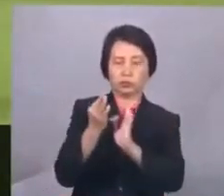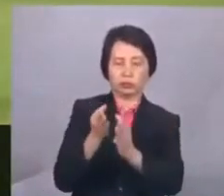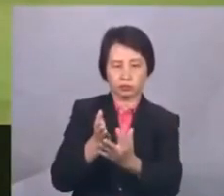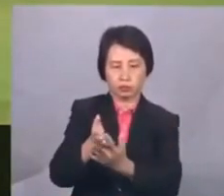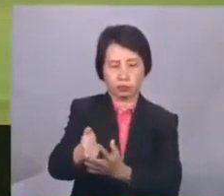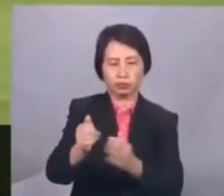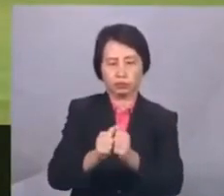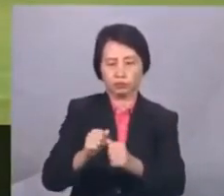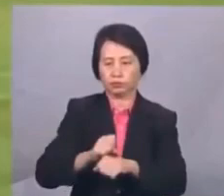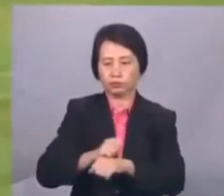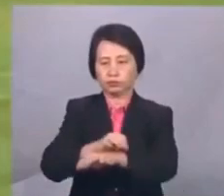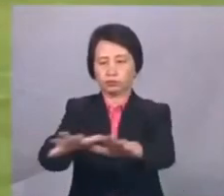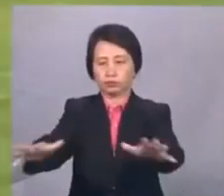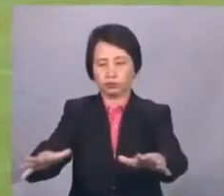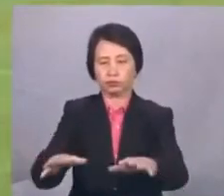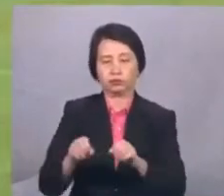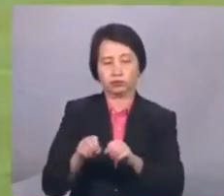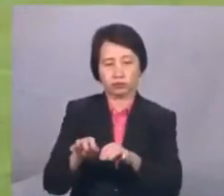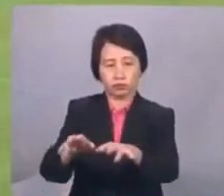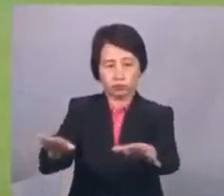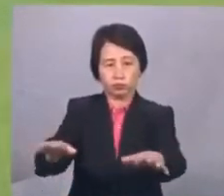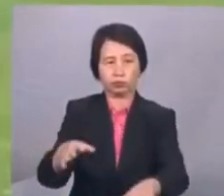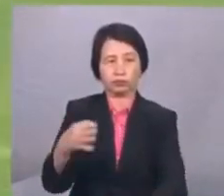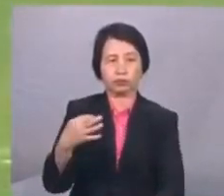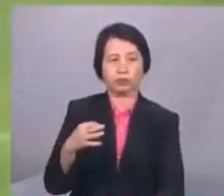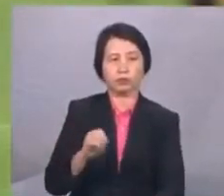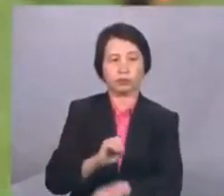situasi penularan wabah coffe